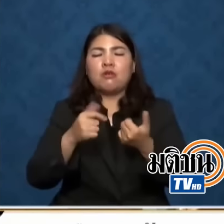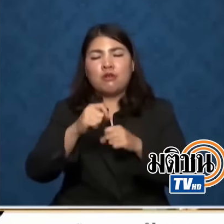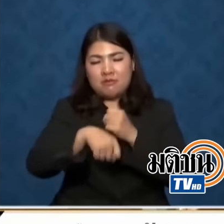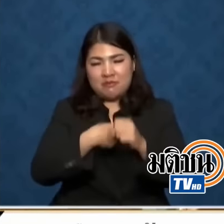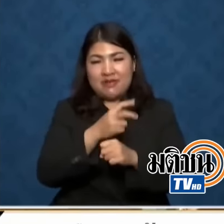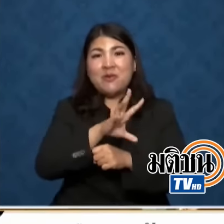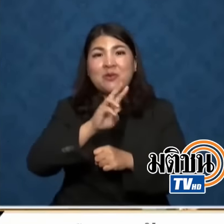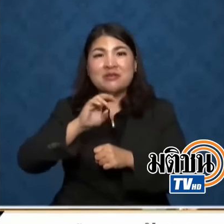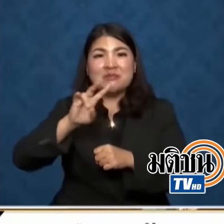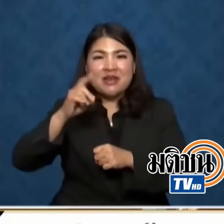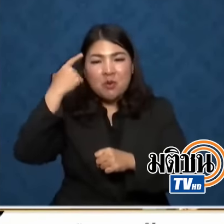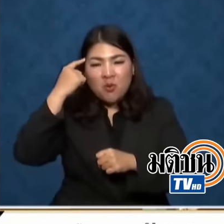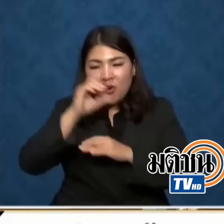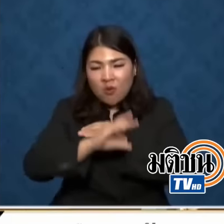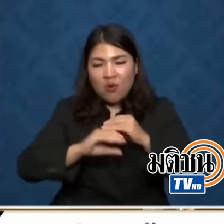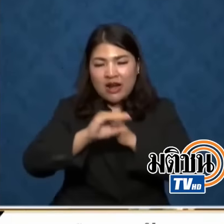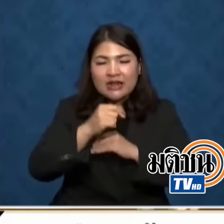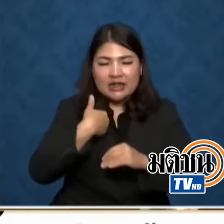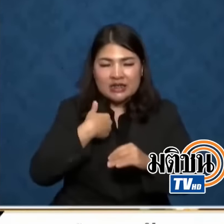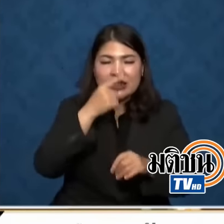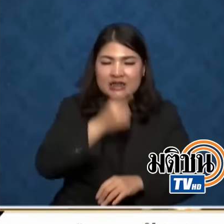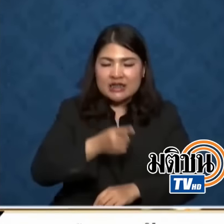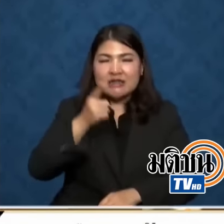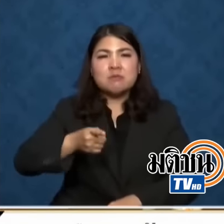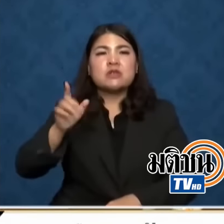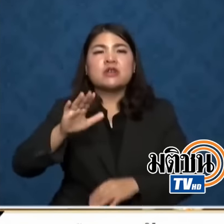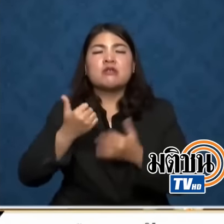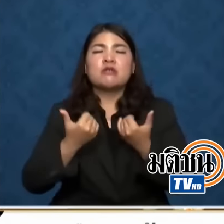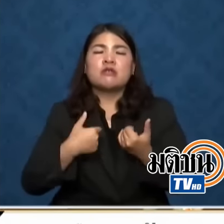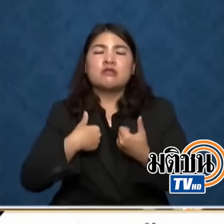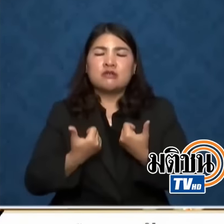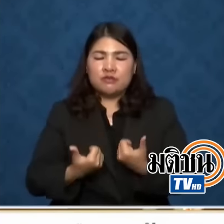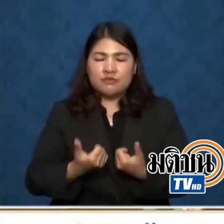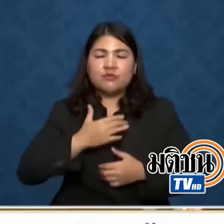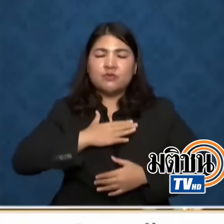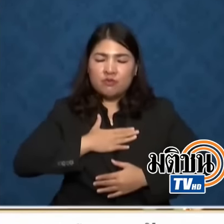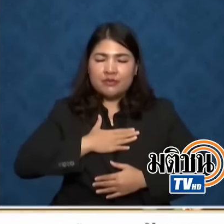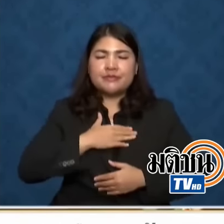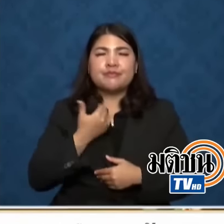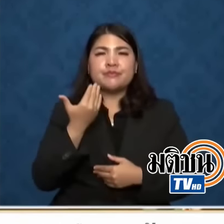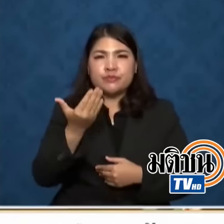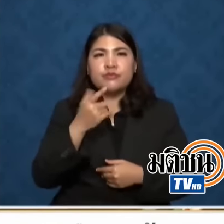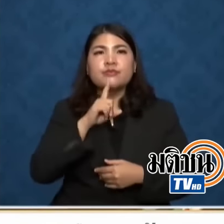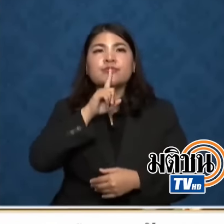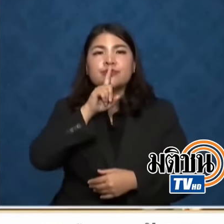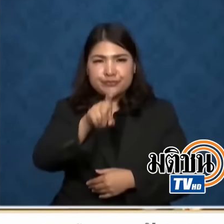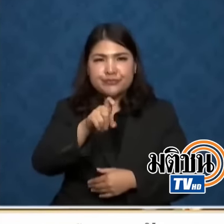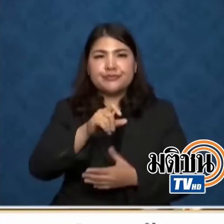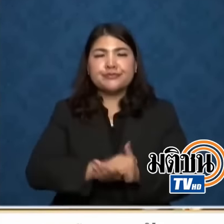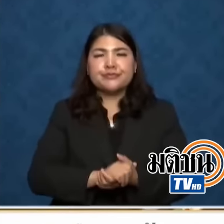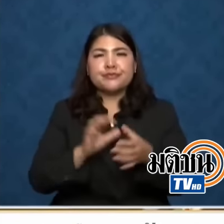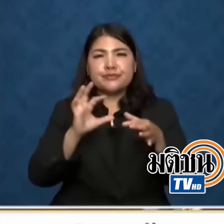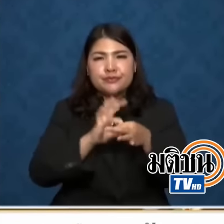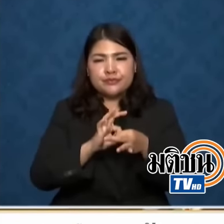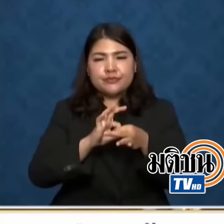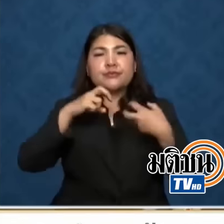าโครงการนี้จะเกิดขึ้นได้จริงหรือเปล่าคะท่านประธานก็จึงเป็นที่มาว่าดิฉันจึงได้ขอซักถามนะคะในข้อ